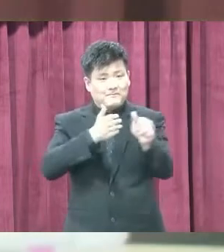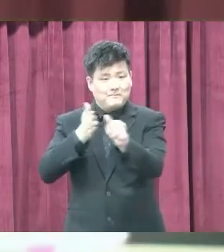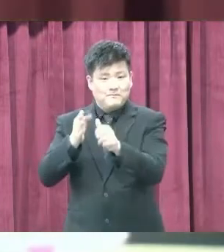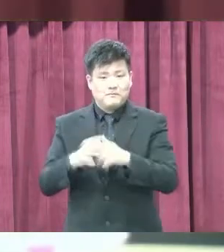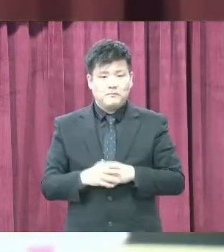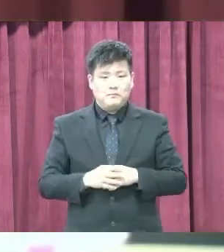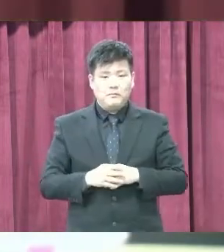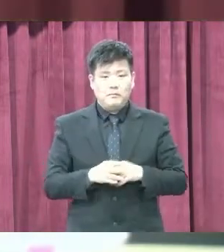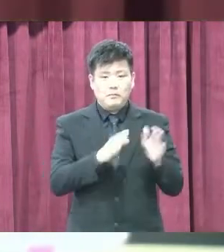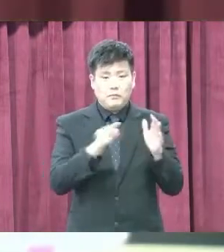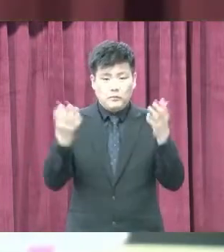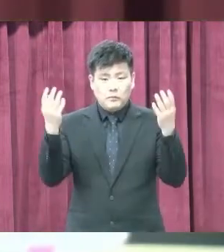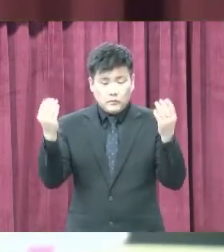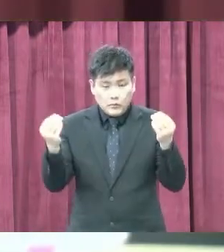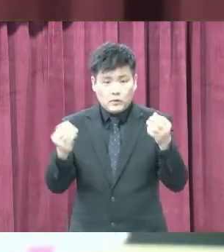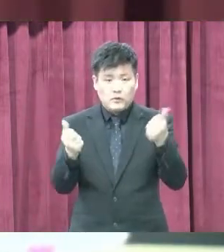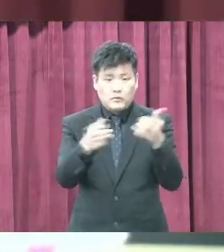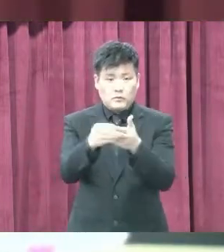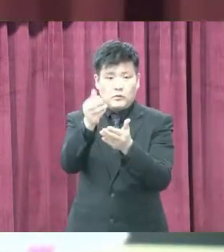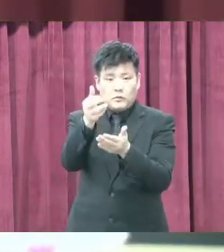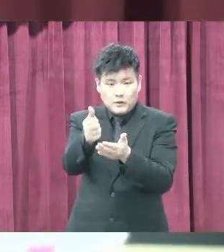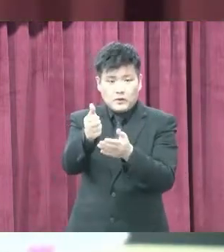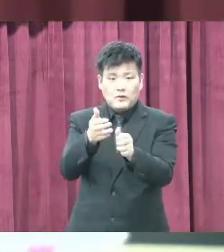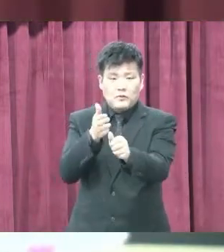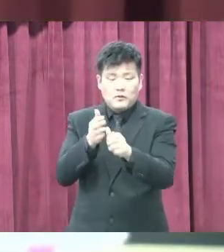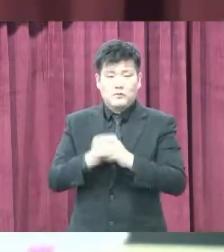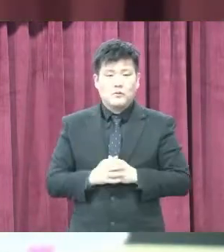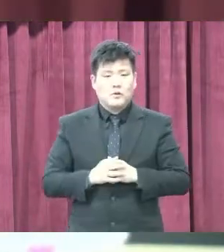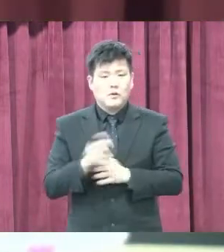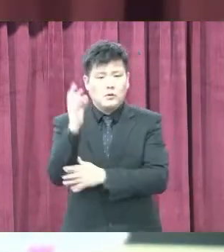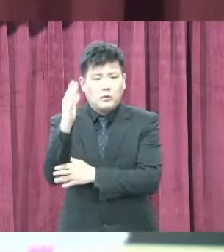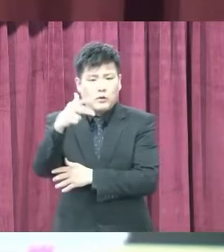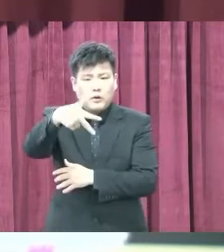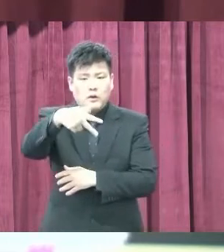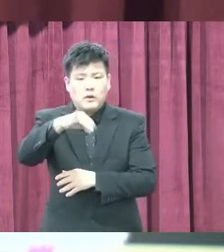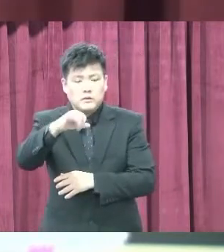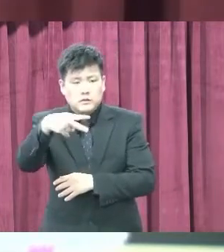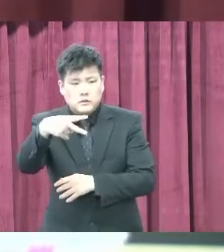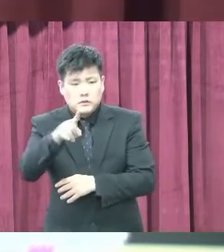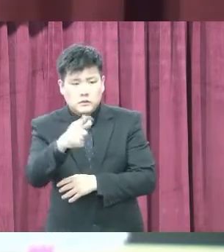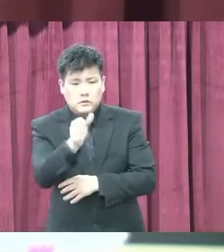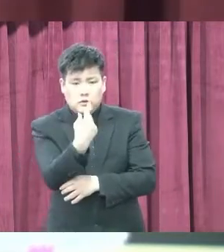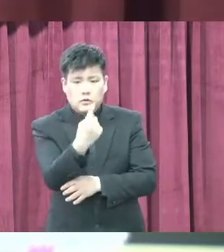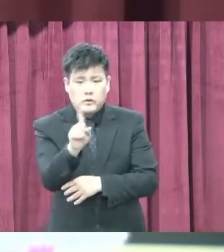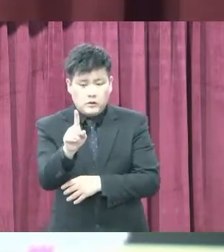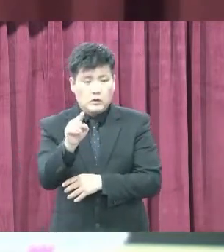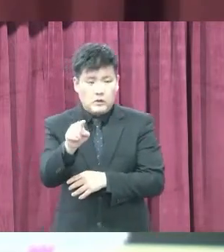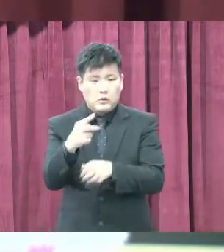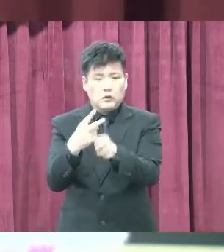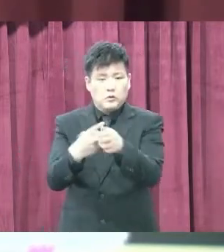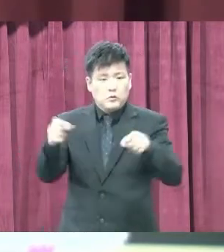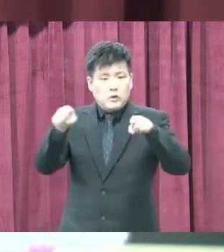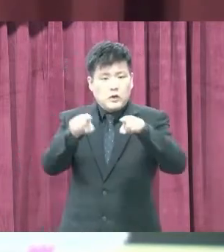예, 준비되시면 자장 진행 부탁드립니다. 예, 안녕하세요. 원래 지선아 교수님과 같이 좌장을 보기로